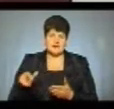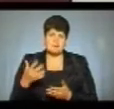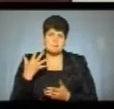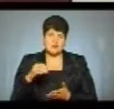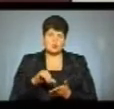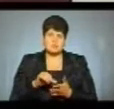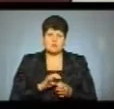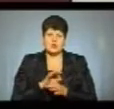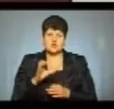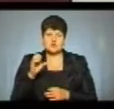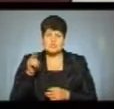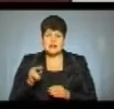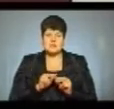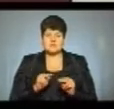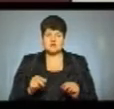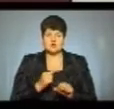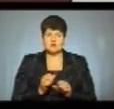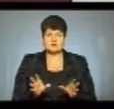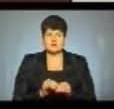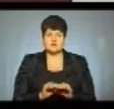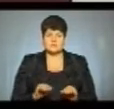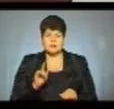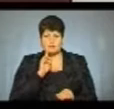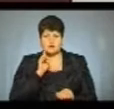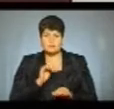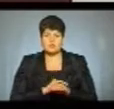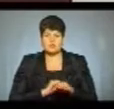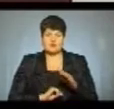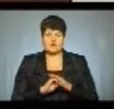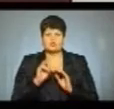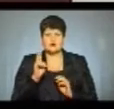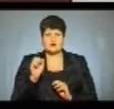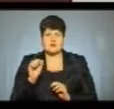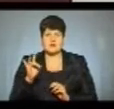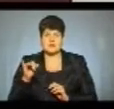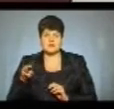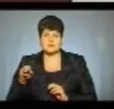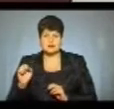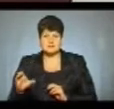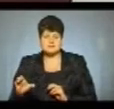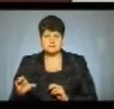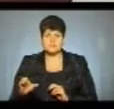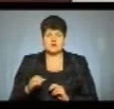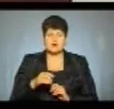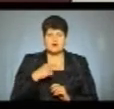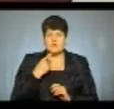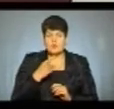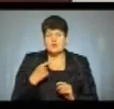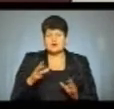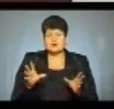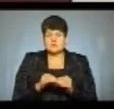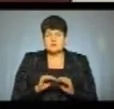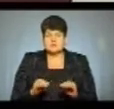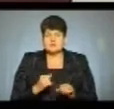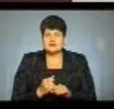проєкту «Соціально-педагогічна робота з дітьми та молоді» благодійного фонду «Карітас». За словами волонтерки проєкту Аліни Муц, разом із дітьми зробили це